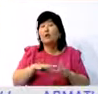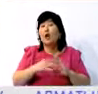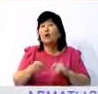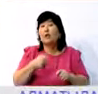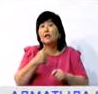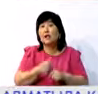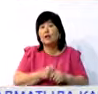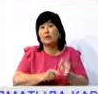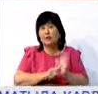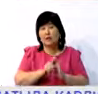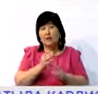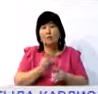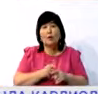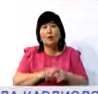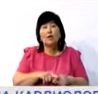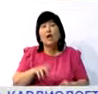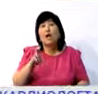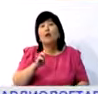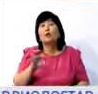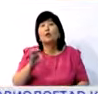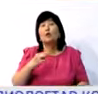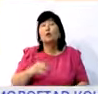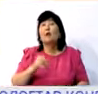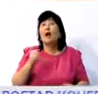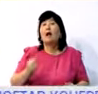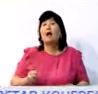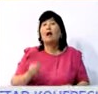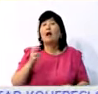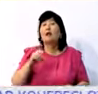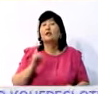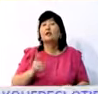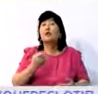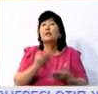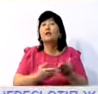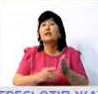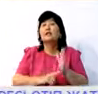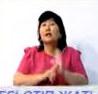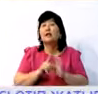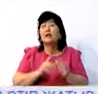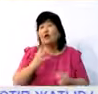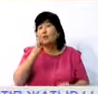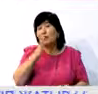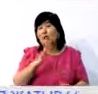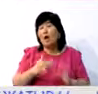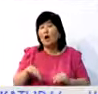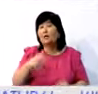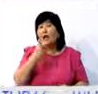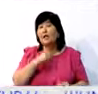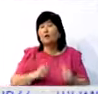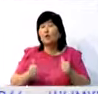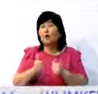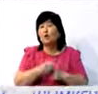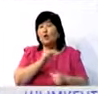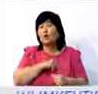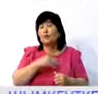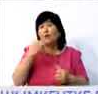әкіміне келіп тиеді. Бұл ретте Әшім Оразбекұлы кадрлық мәселеге мықтап кіріскен сыңайлы. 5 айда ауданда әдептен озып,